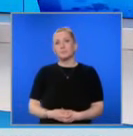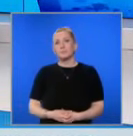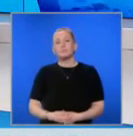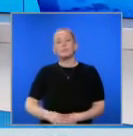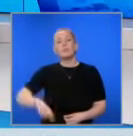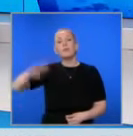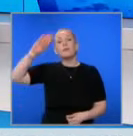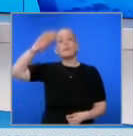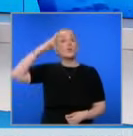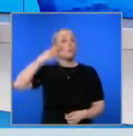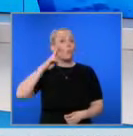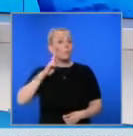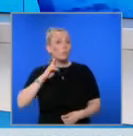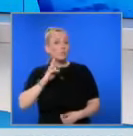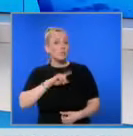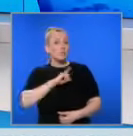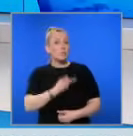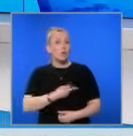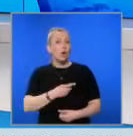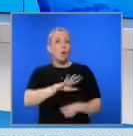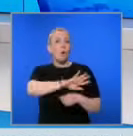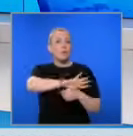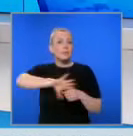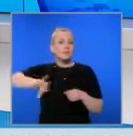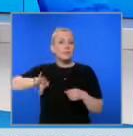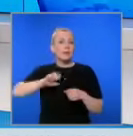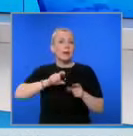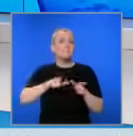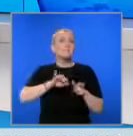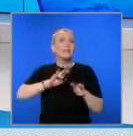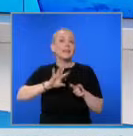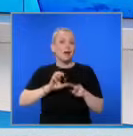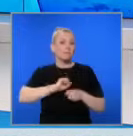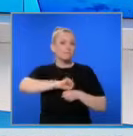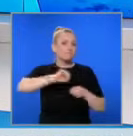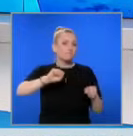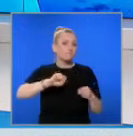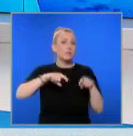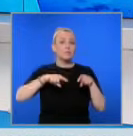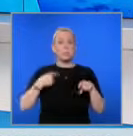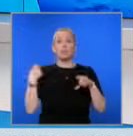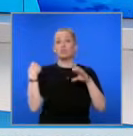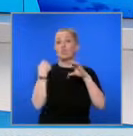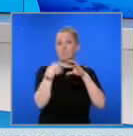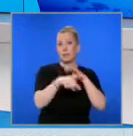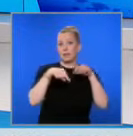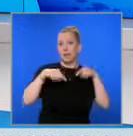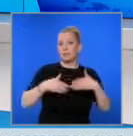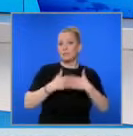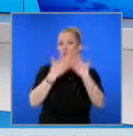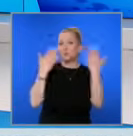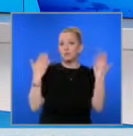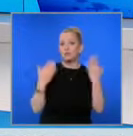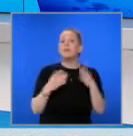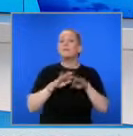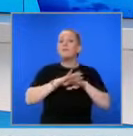Военноморските сили обезвредиха мина в морето близо до плаж Кабакум край Варна. Сигналът е подаден тази сутрин в Морския спасителен